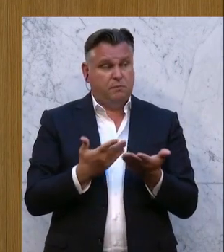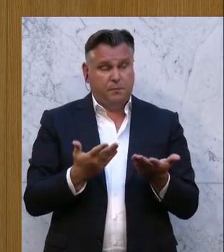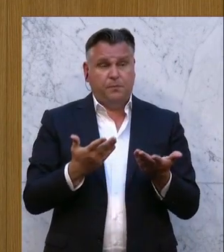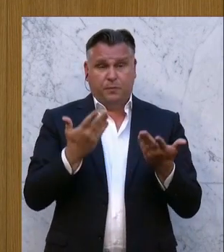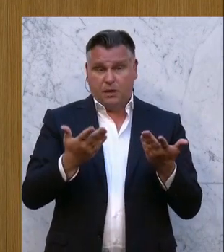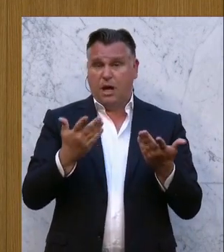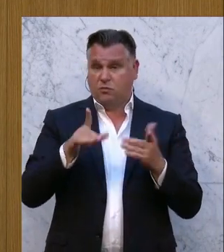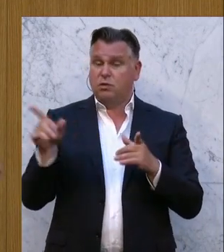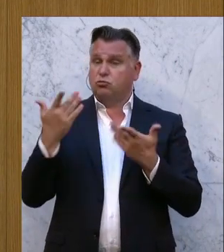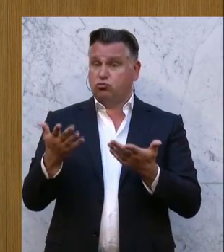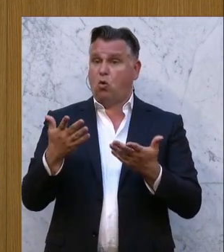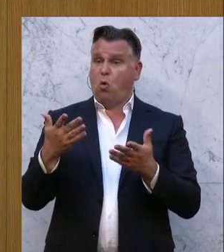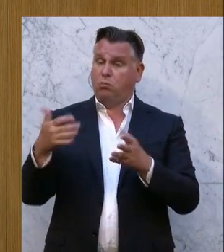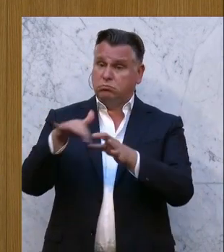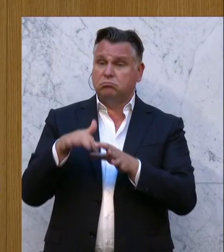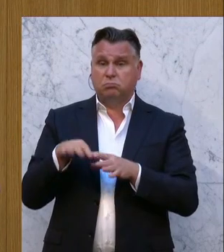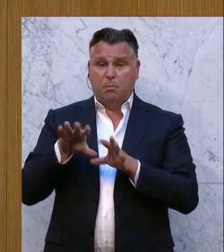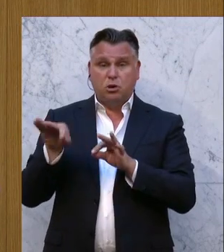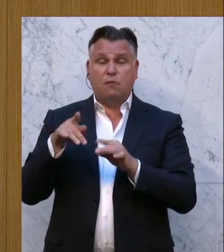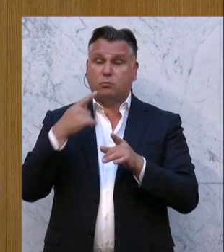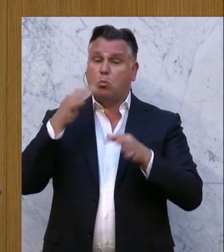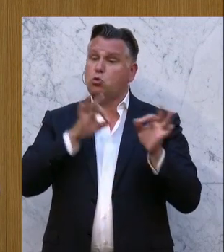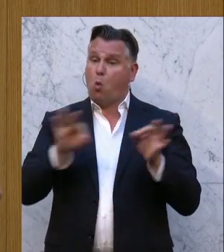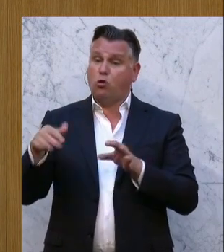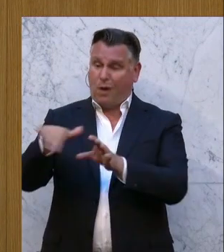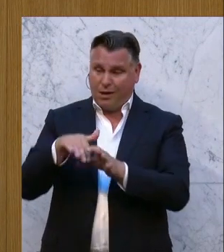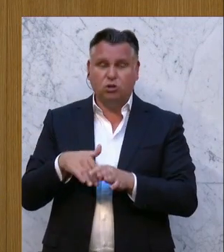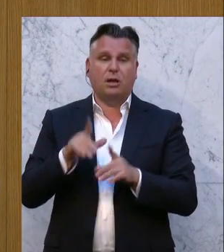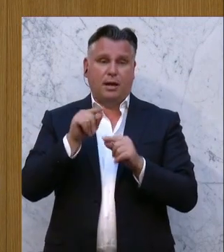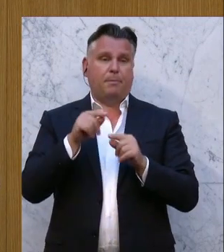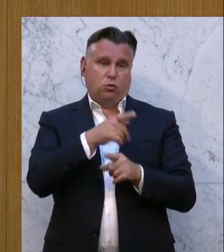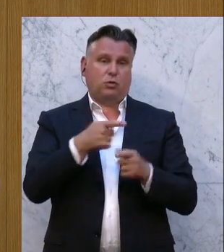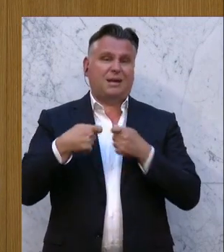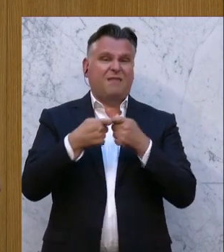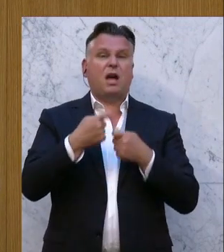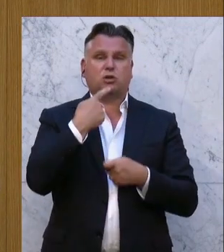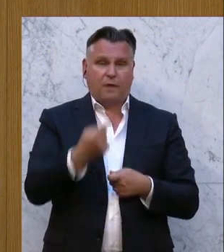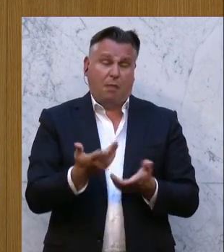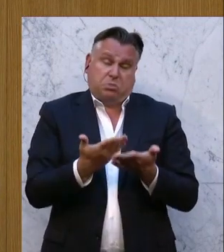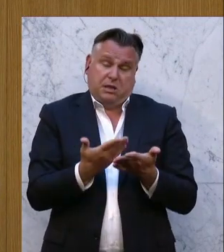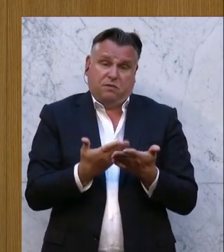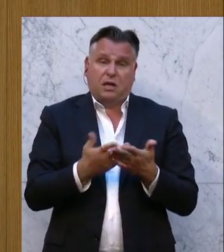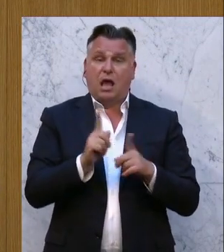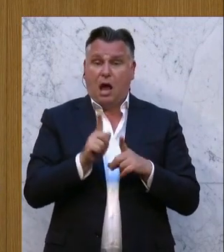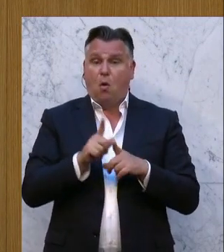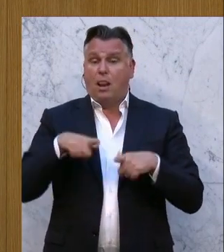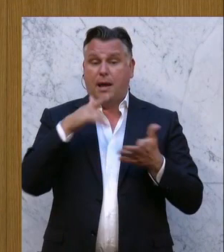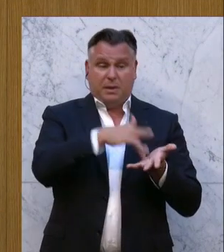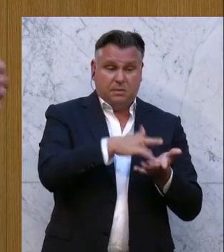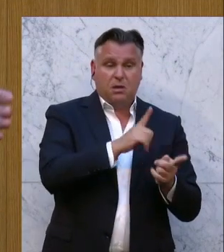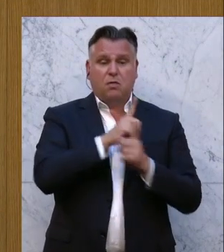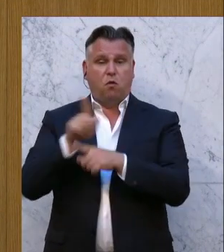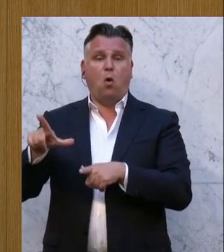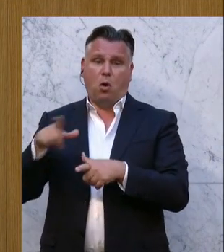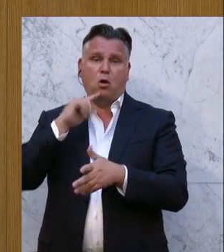prekären Beschäftigungsverhältnisse wollen, so wie es auch die Gewerkschaft immer wieder fordert. Das heißt, Lebensmittelkosten sind auch Lohnkosten. Und dann